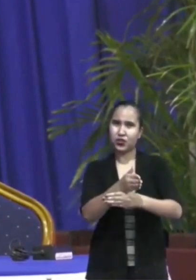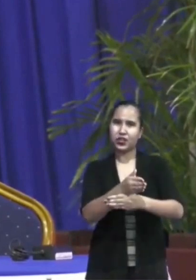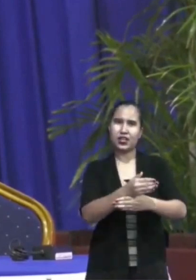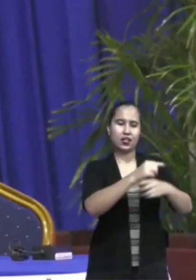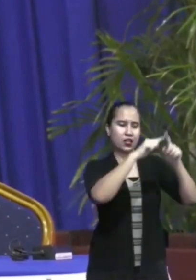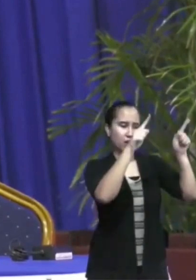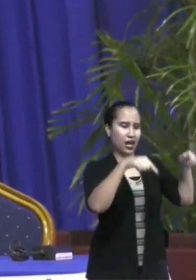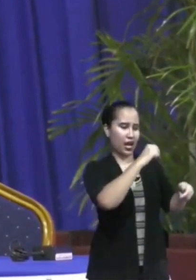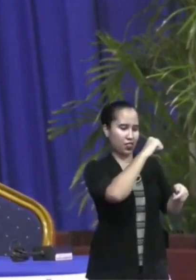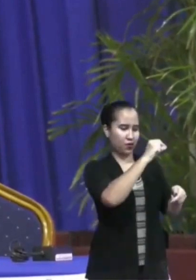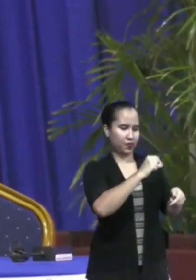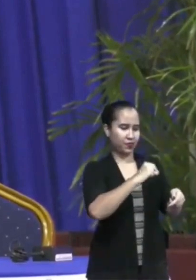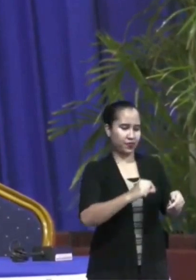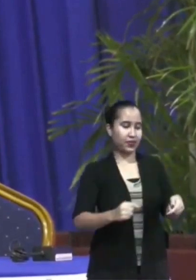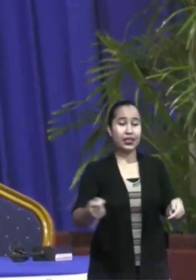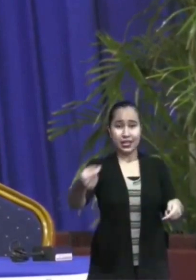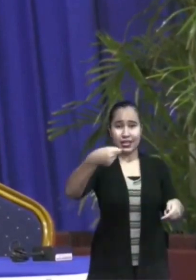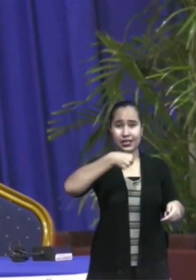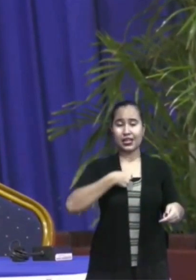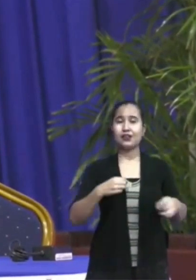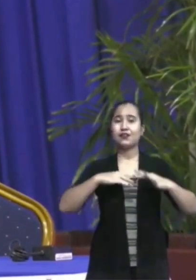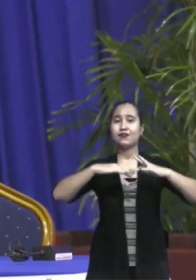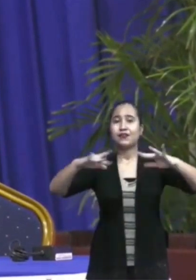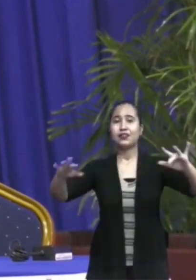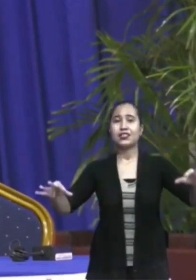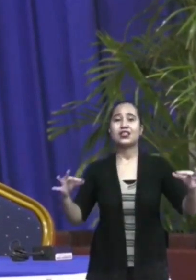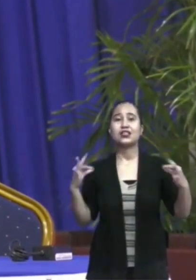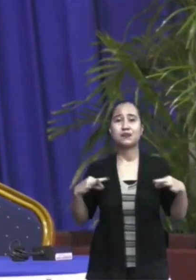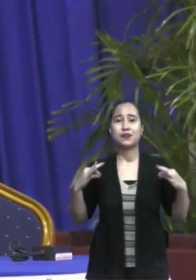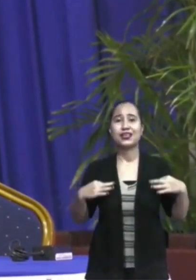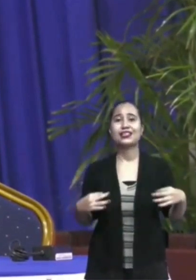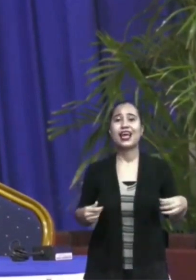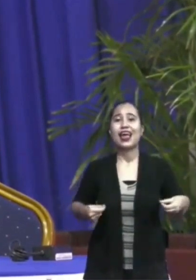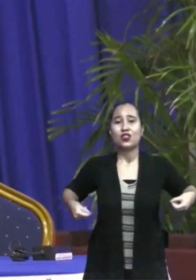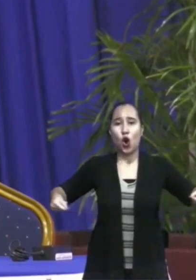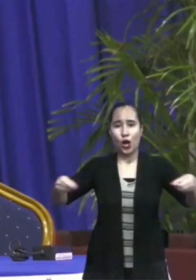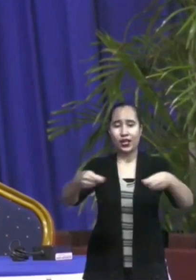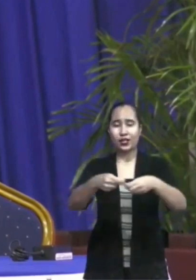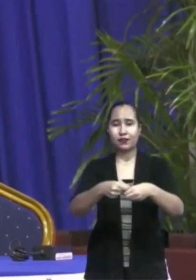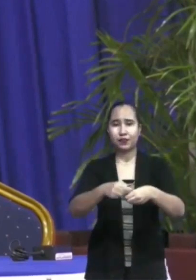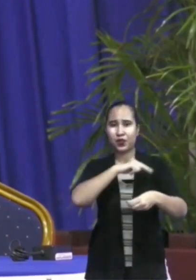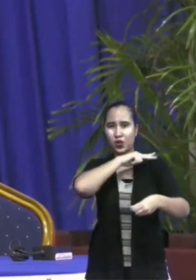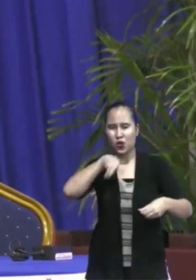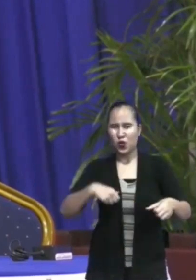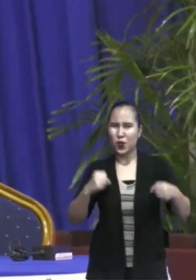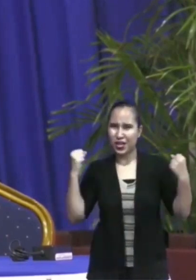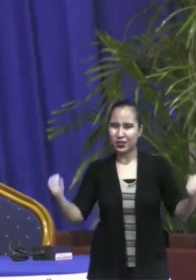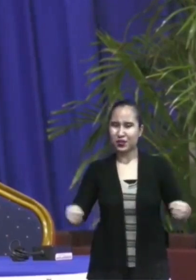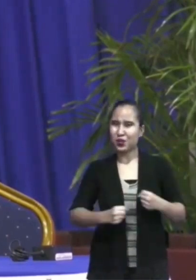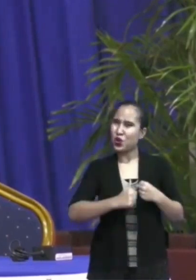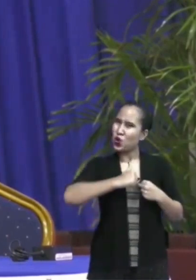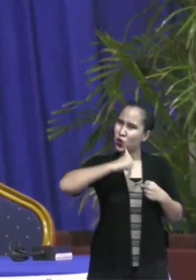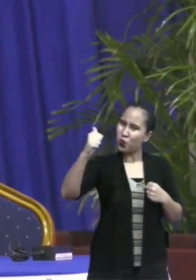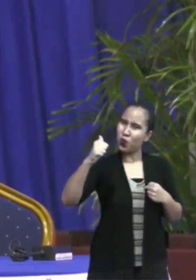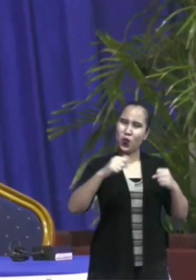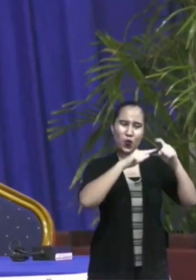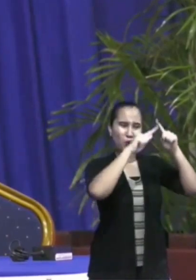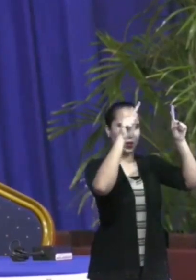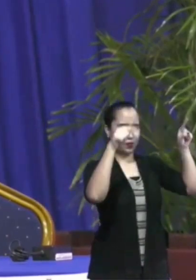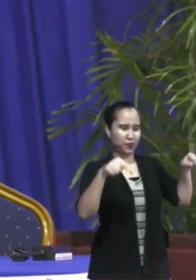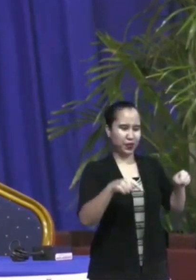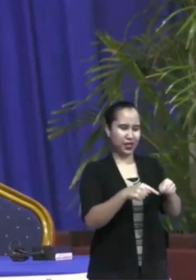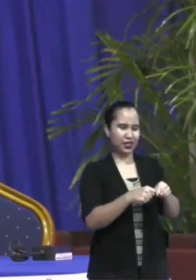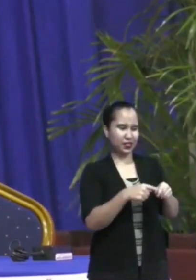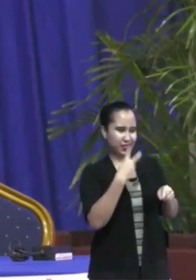data verkrijgen van diverse ministeries en instanties. En we zijn bezig om een zo goed als mogelijk beeld van de situatie te